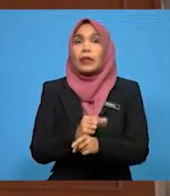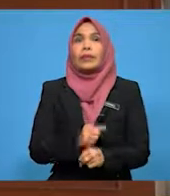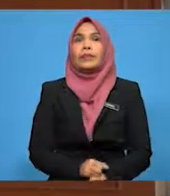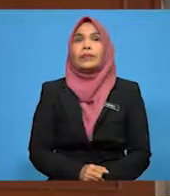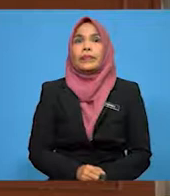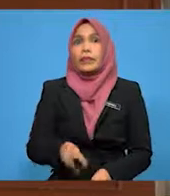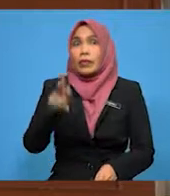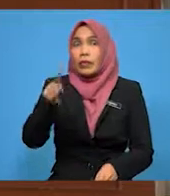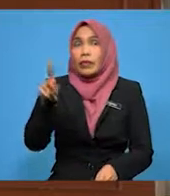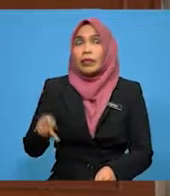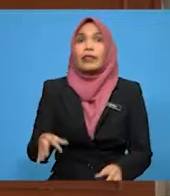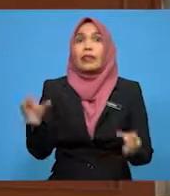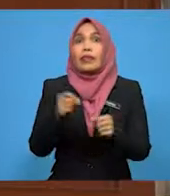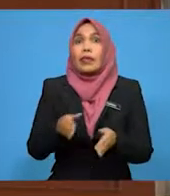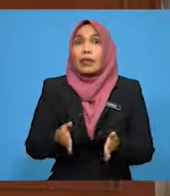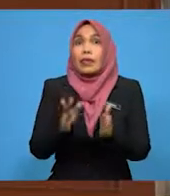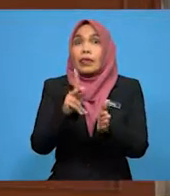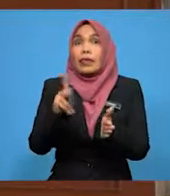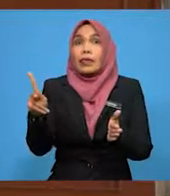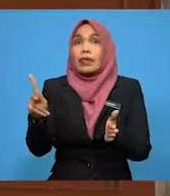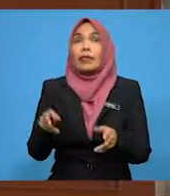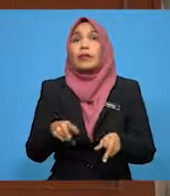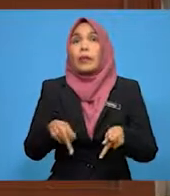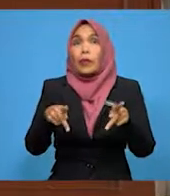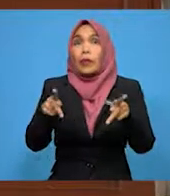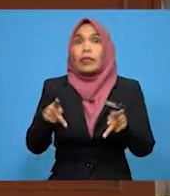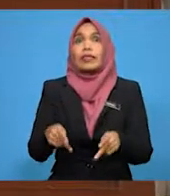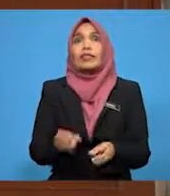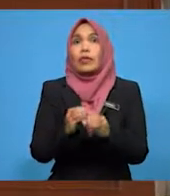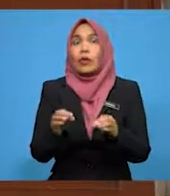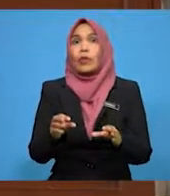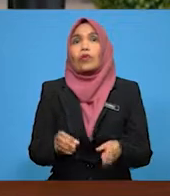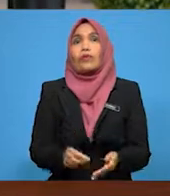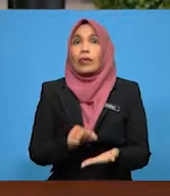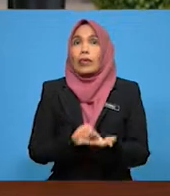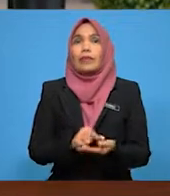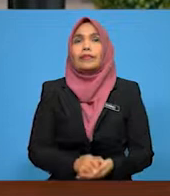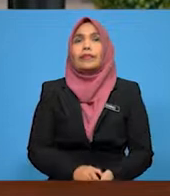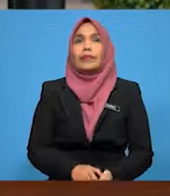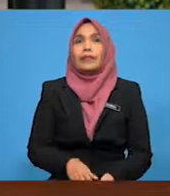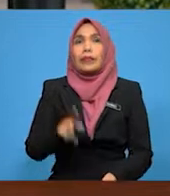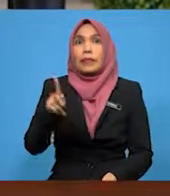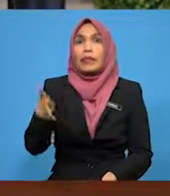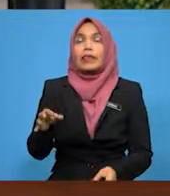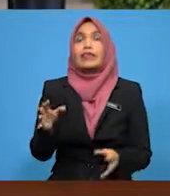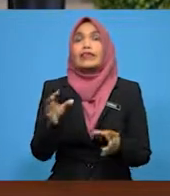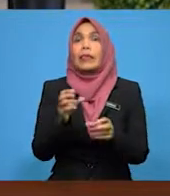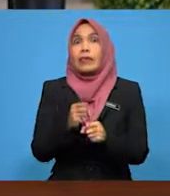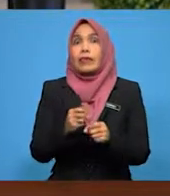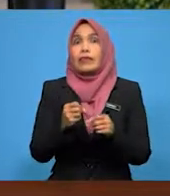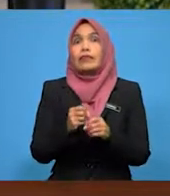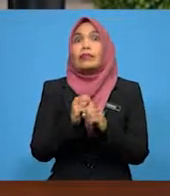dapat menjalankan proses pengendalian telur tetasan ayam dengan betul. Dan pelajar dapat